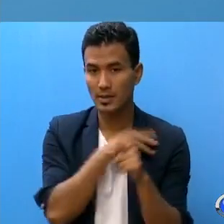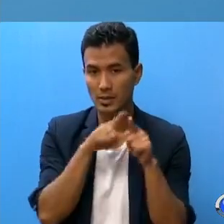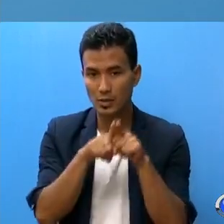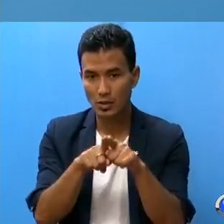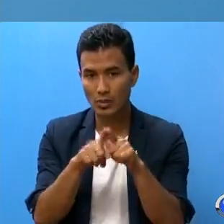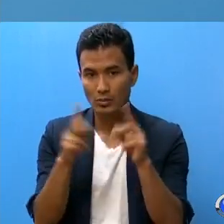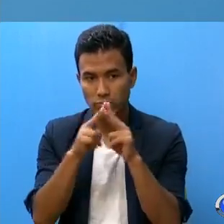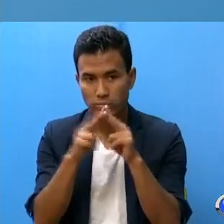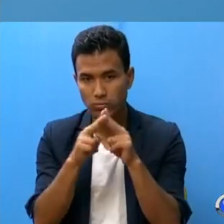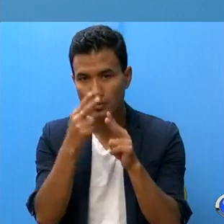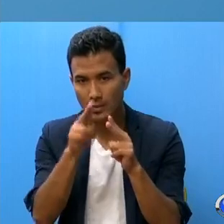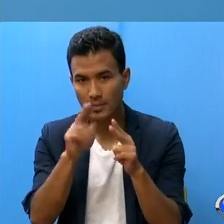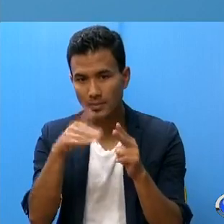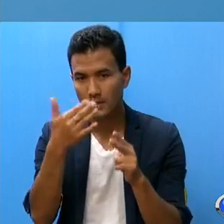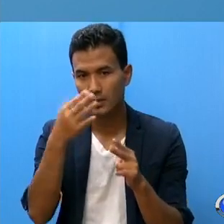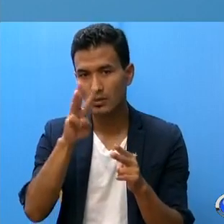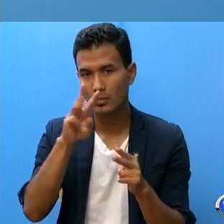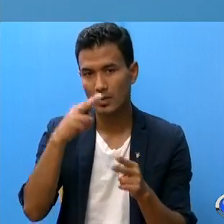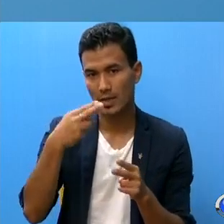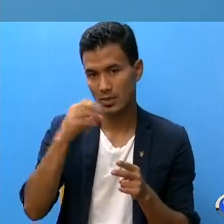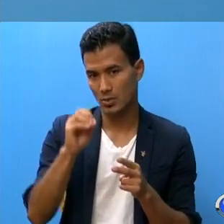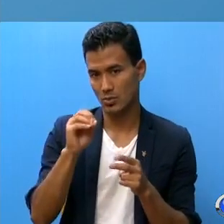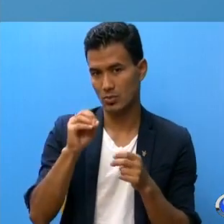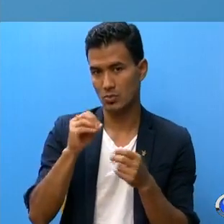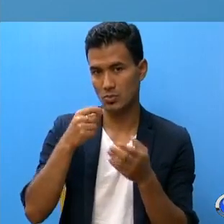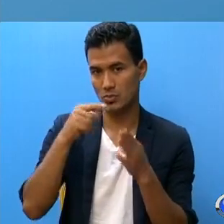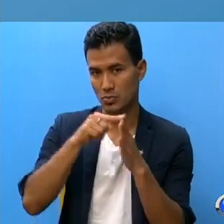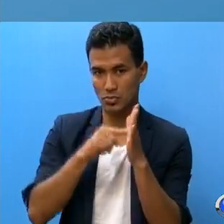सांकरमित मारेचे ऐध को